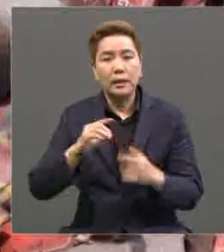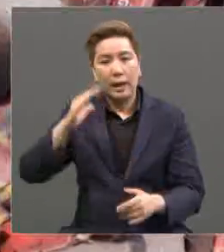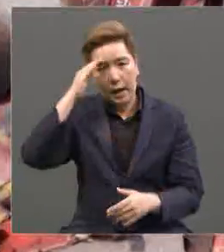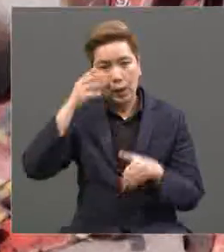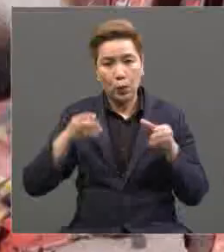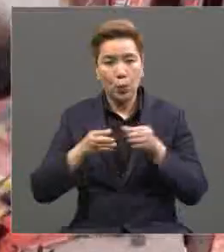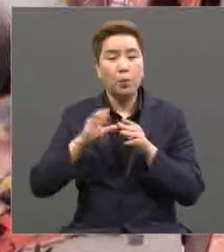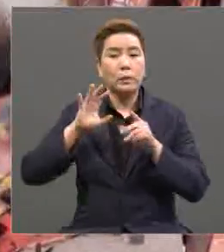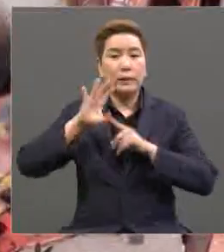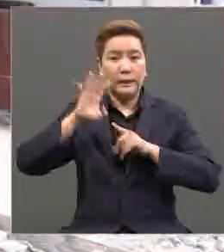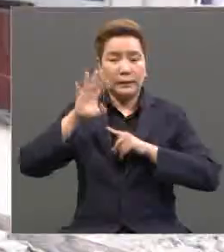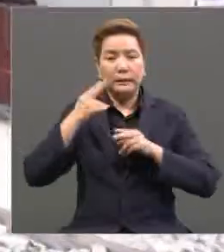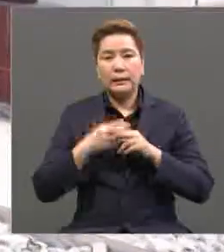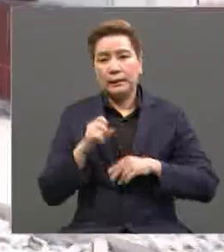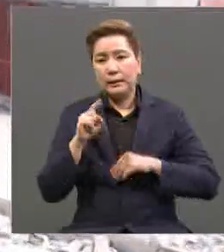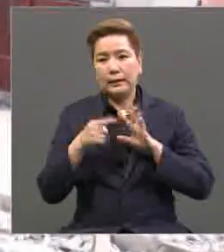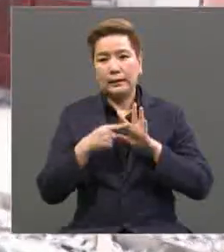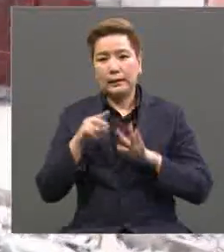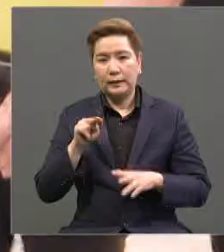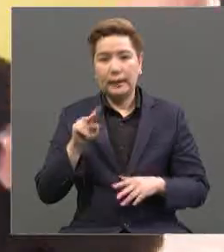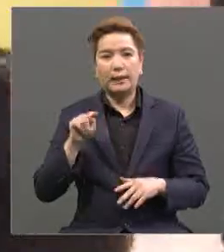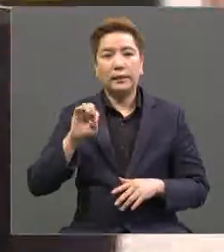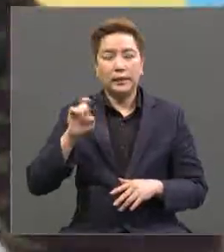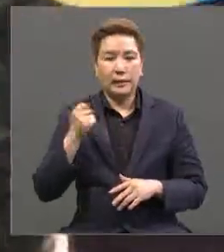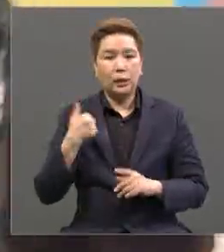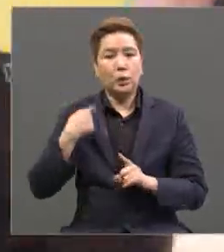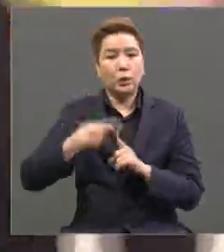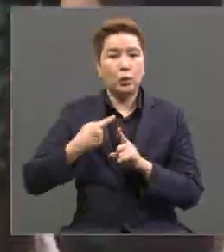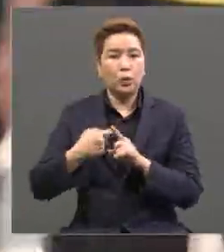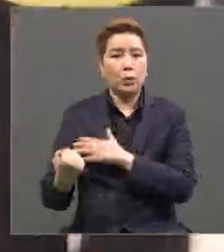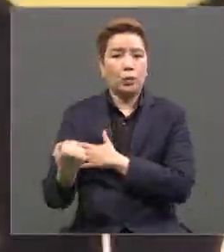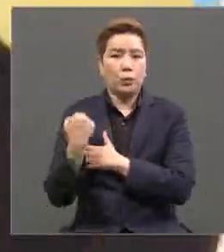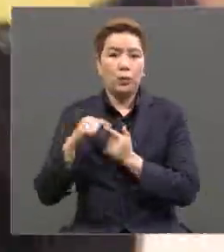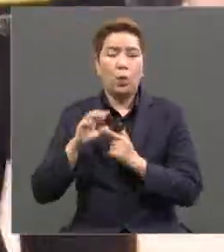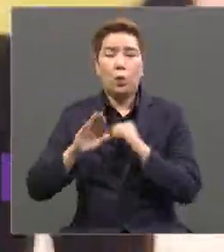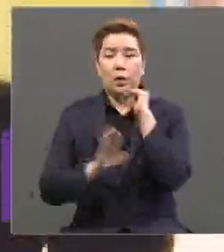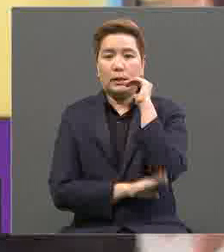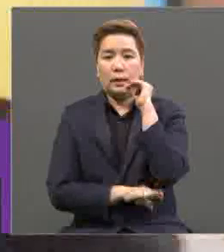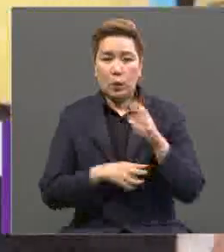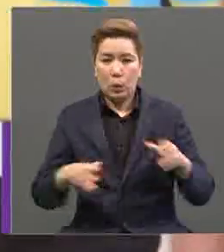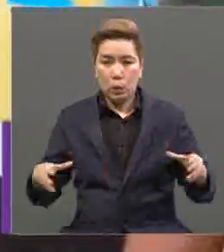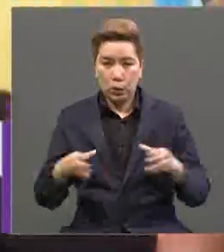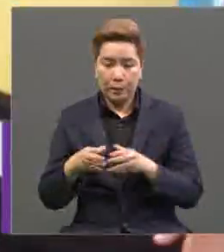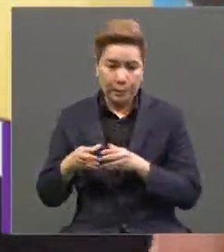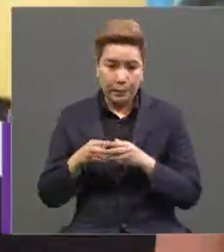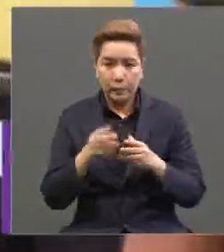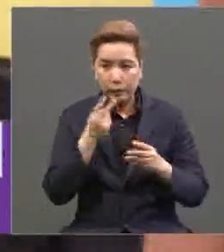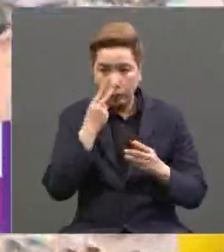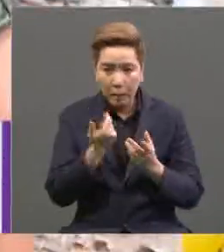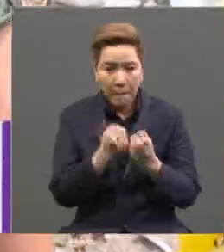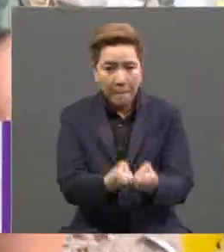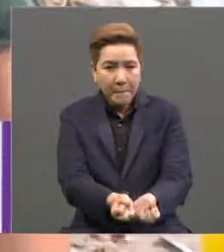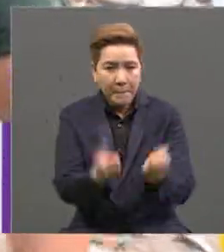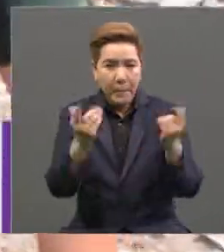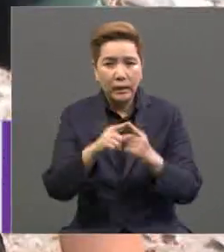แม่ทัพภาค4ครับพลโทสันติสกุลตนาคผู้อำนวยการหน่วยรักษาความมั่นคงภายในภาค4ด้วยพร้อมคณะก็ลงพื้นที่เหตุโก